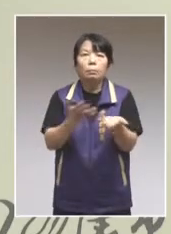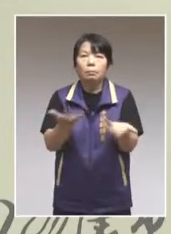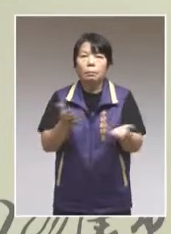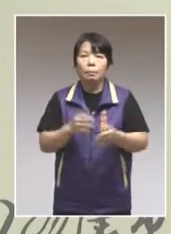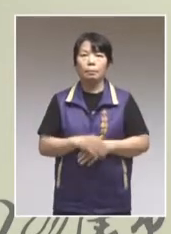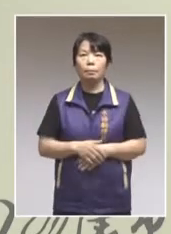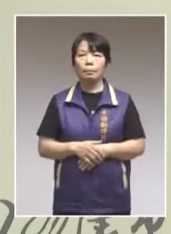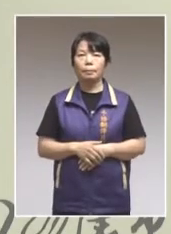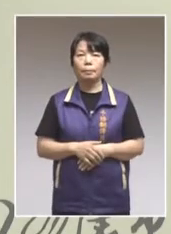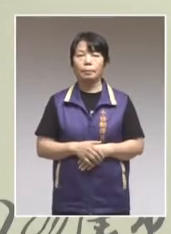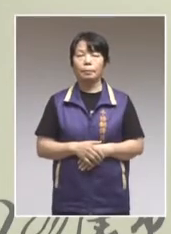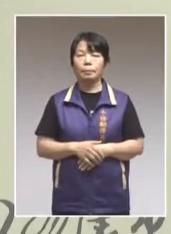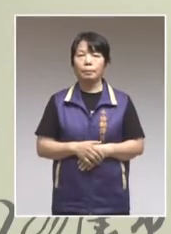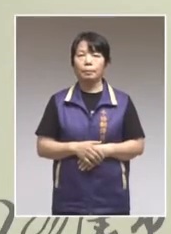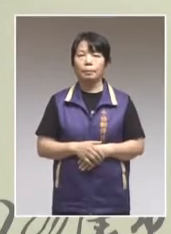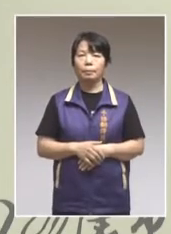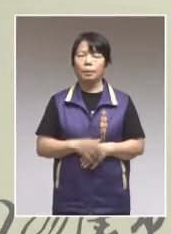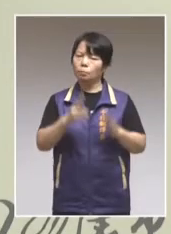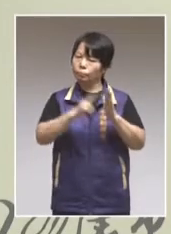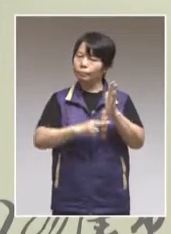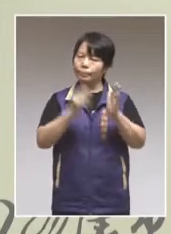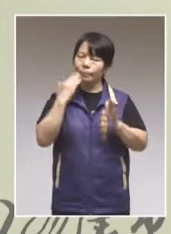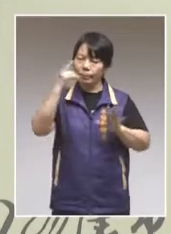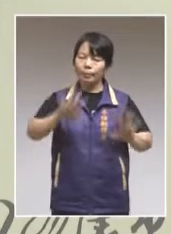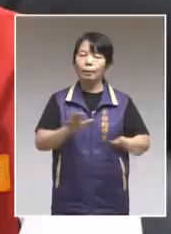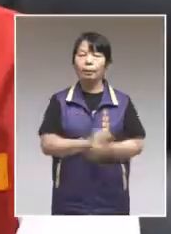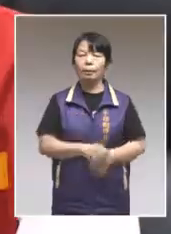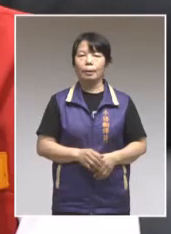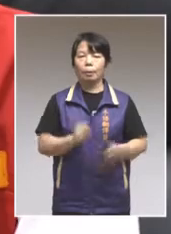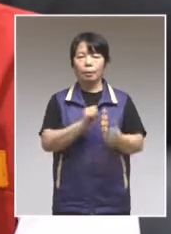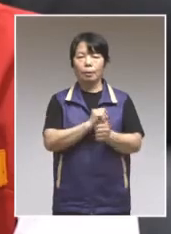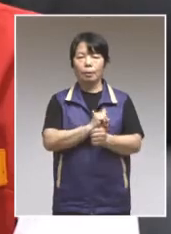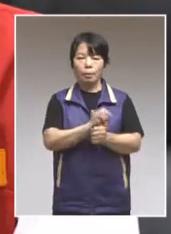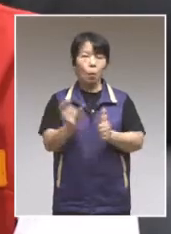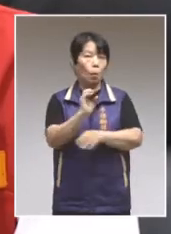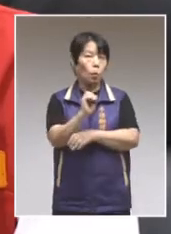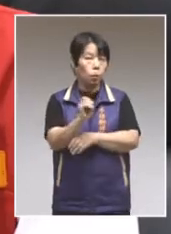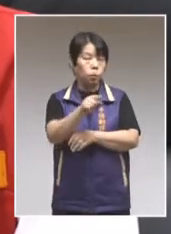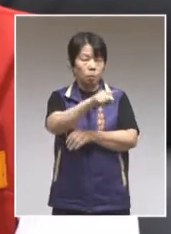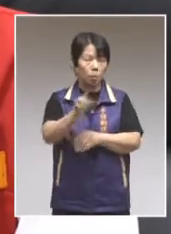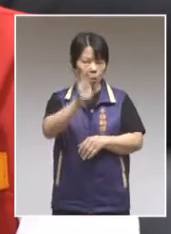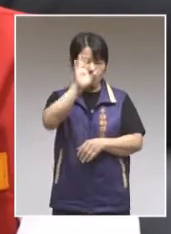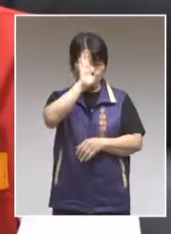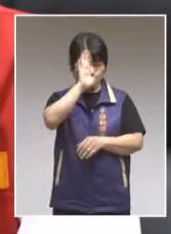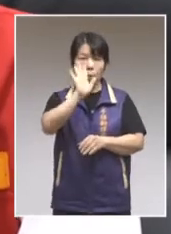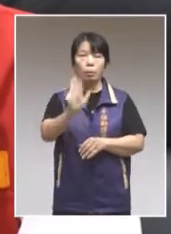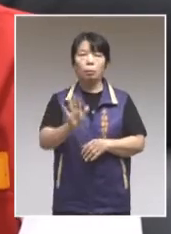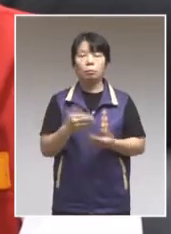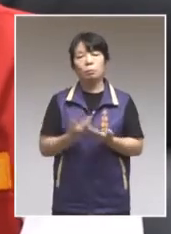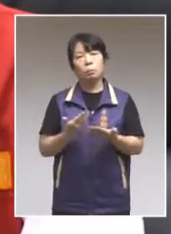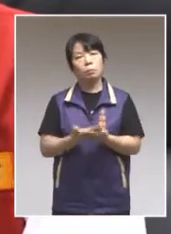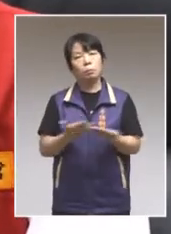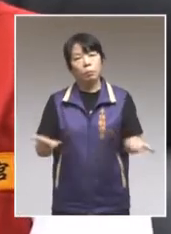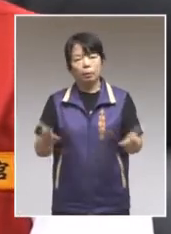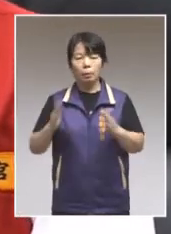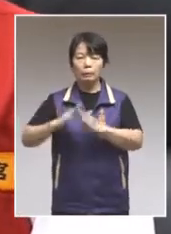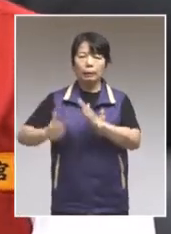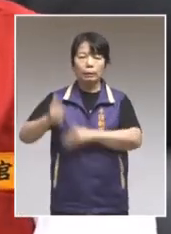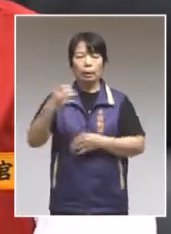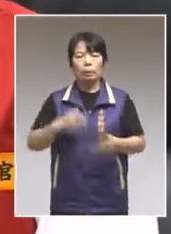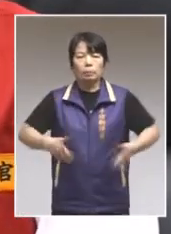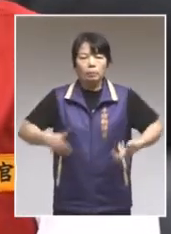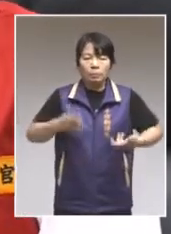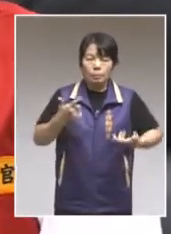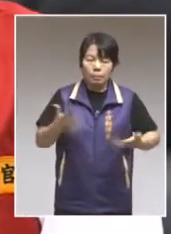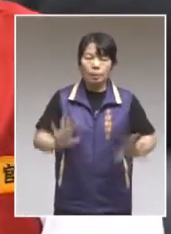有一些这个 COVID-19 的一些症状那怎么办呢的家长很紧张所以我们整理